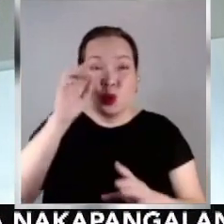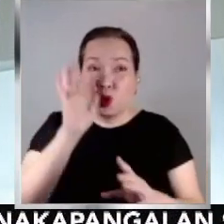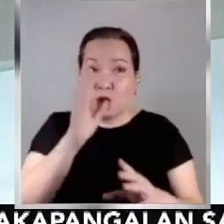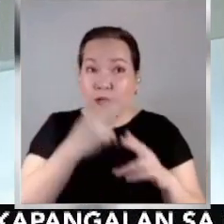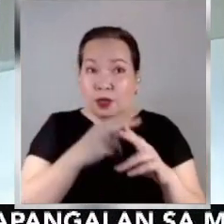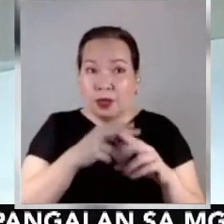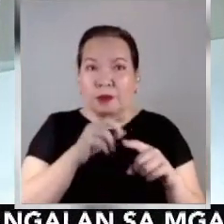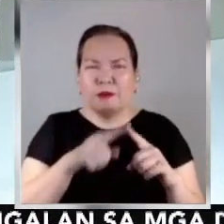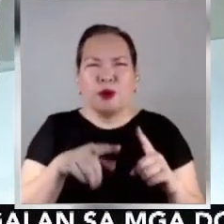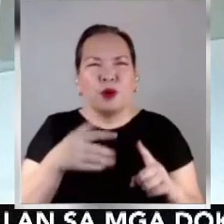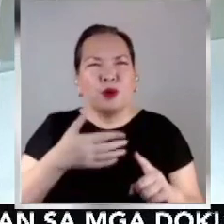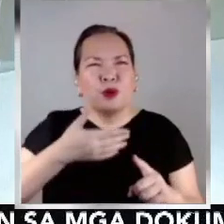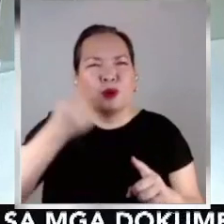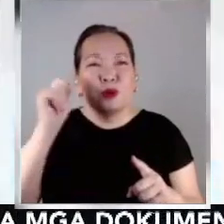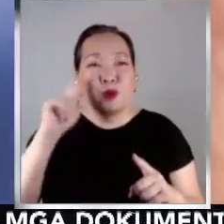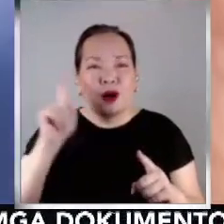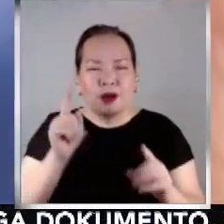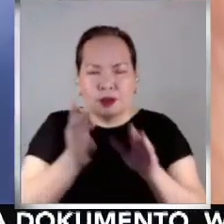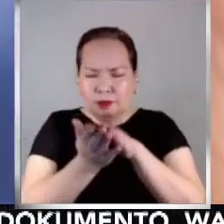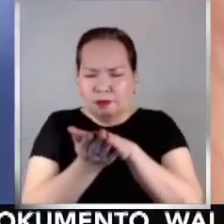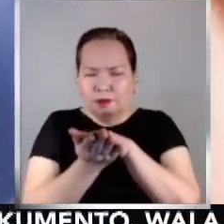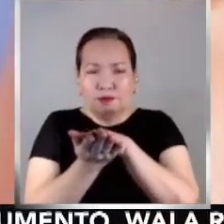ataul?